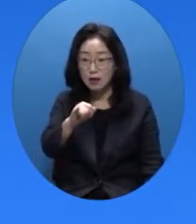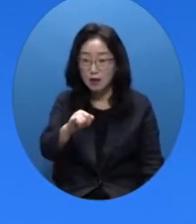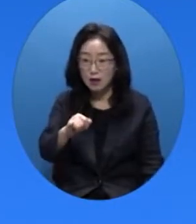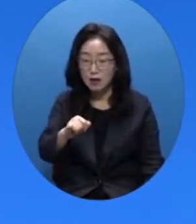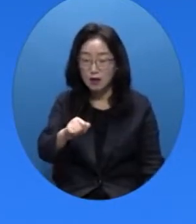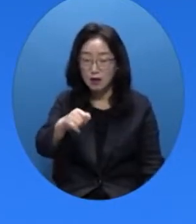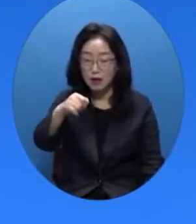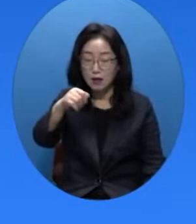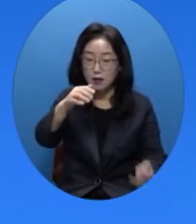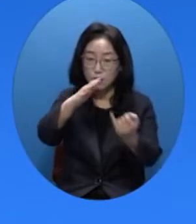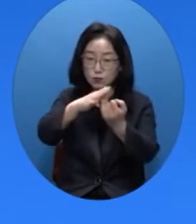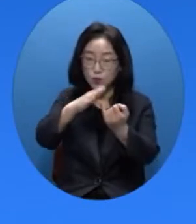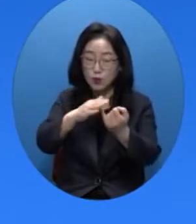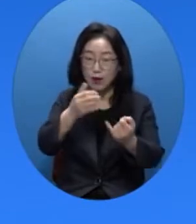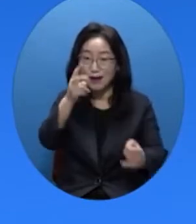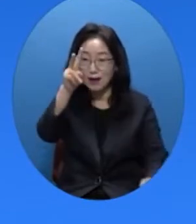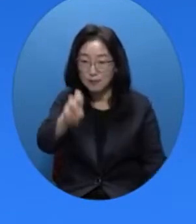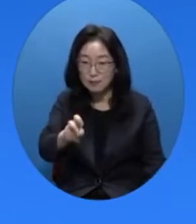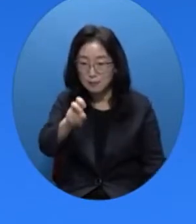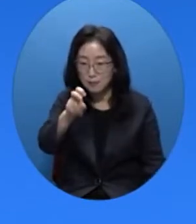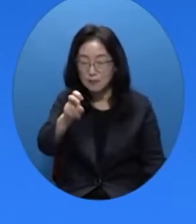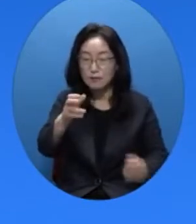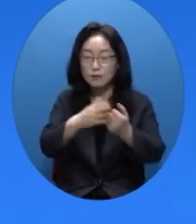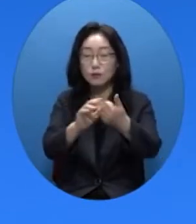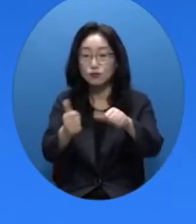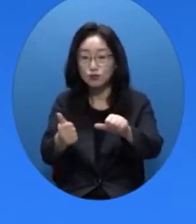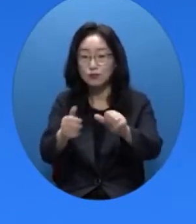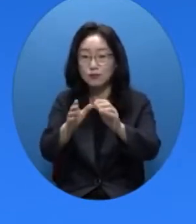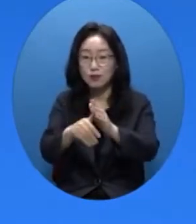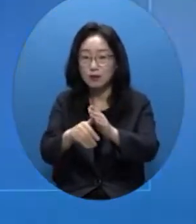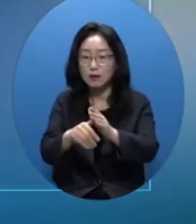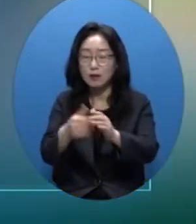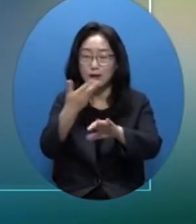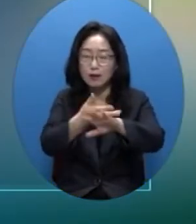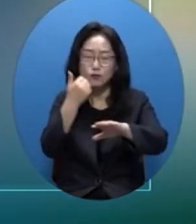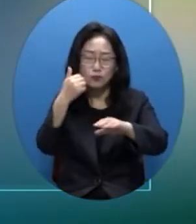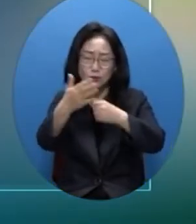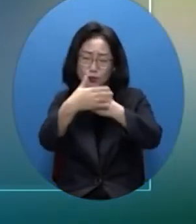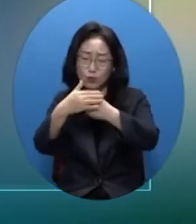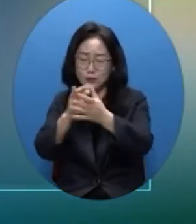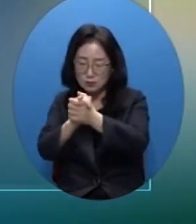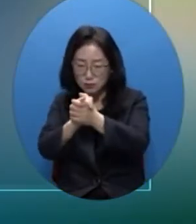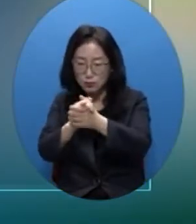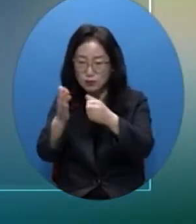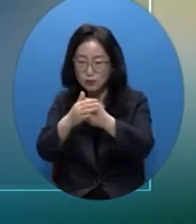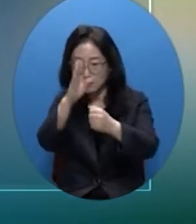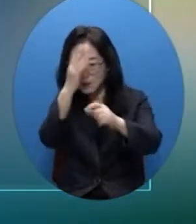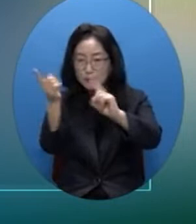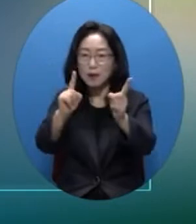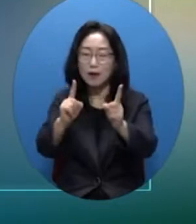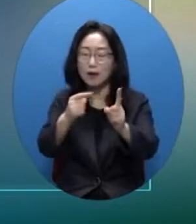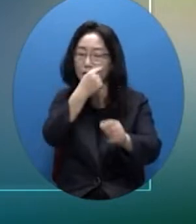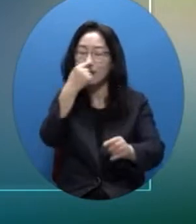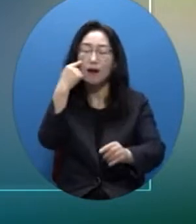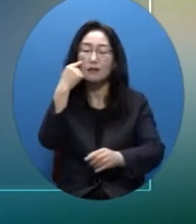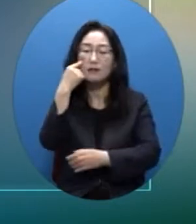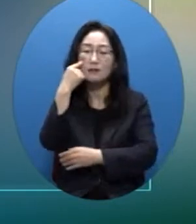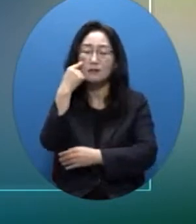때 기 다른 많은 사람이 함께 돼서 숨을 고치 놀라운 간증 있습니다